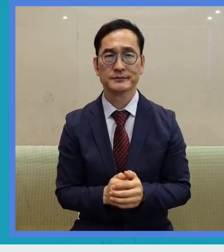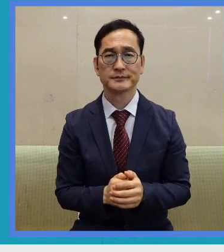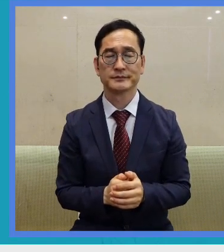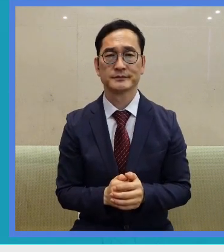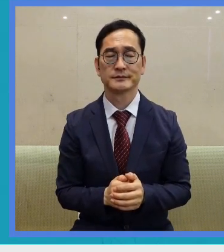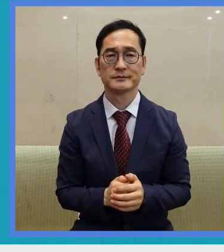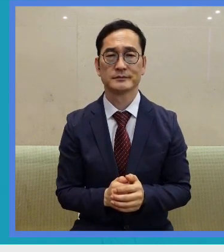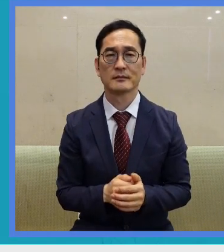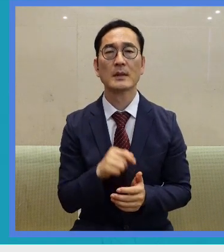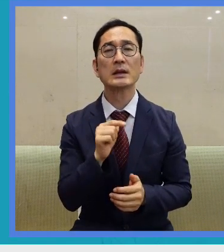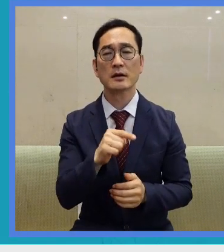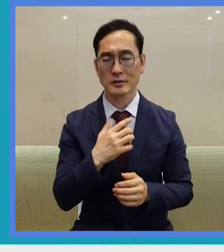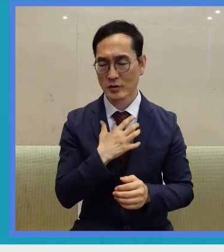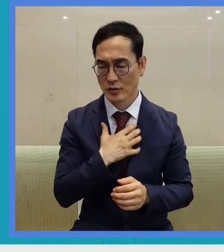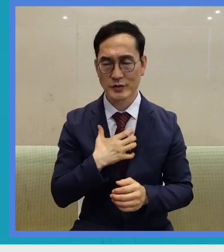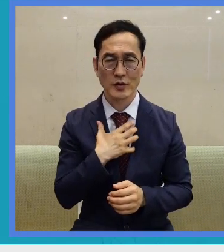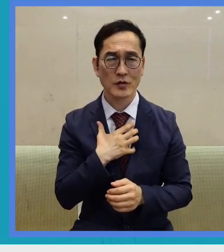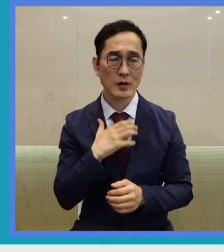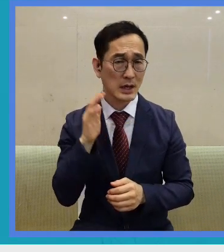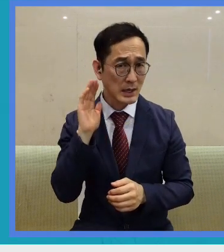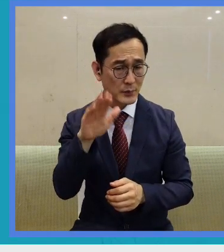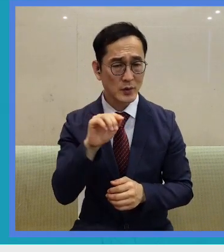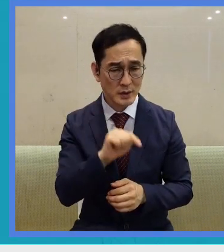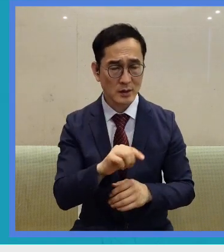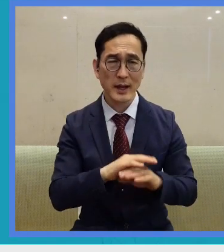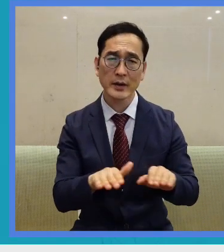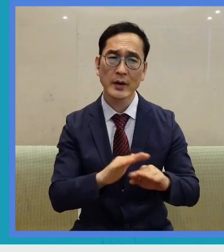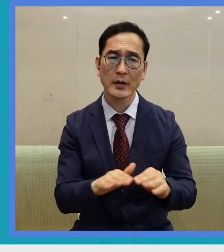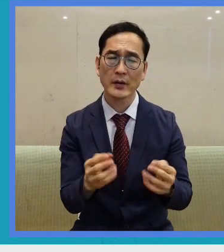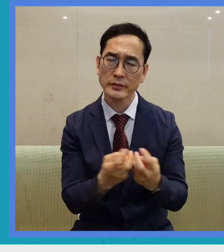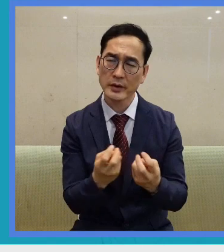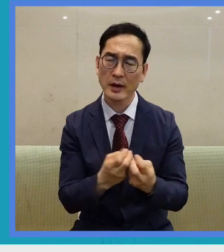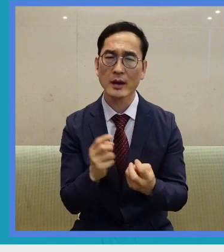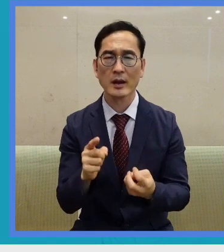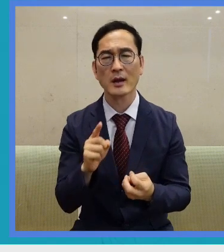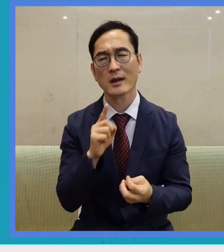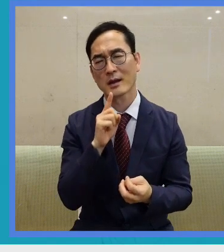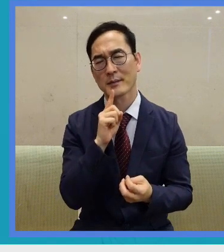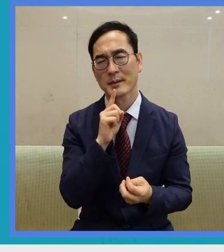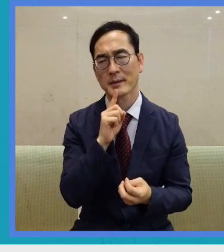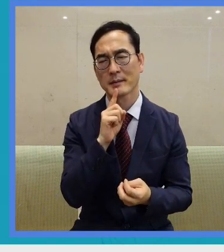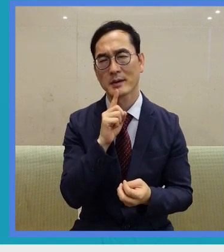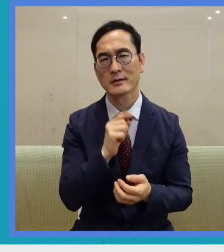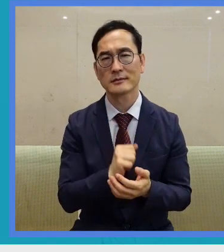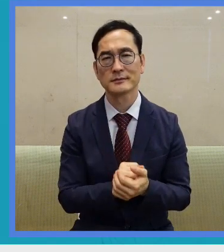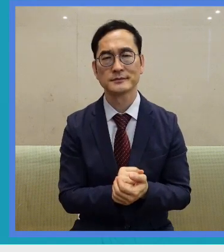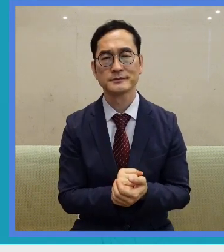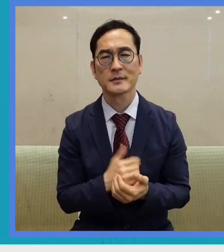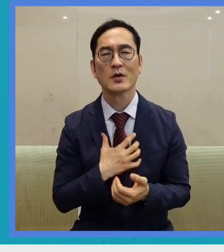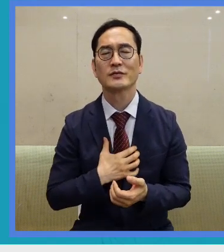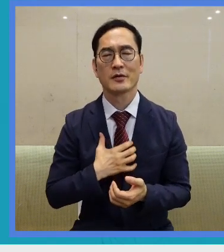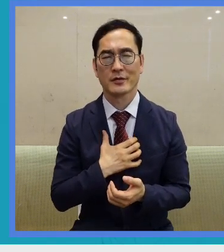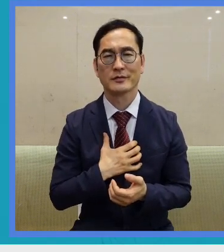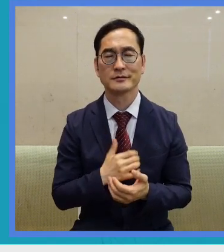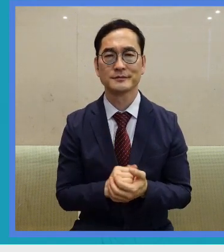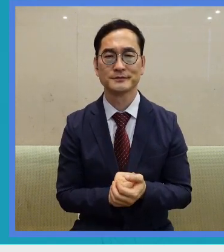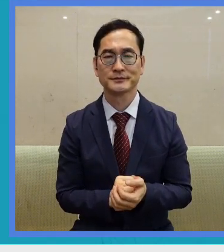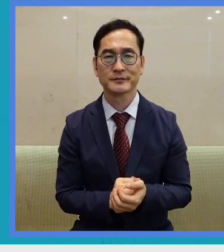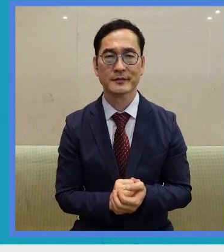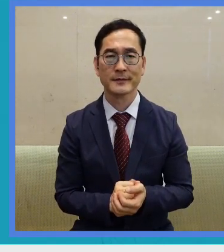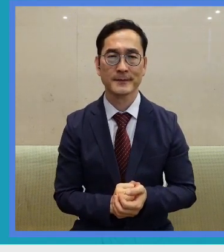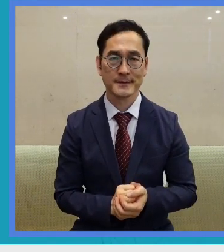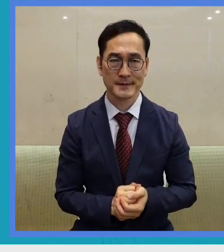굉장히 우려하고 어떻게 개입을 해야 될지에 대한 말들은 좀 많았는데, 실제로 어느 정도 수준의 그런